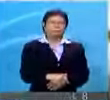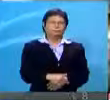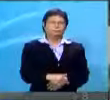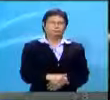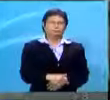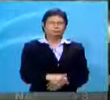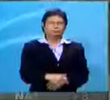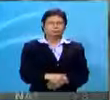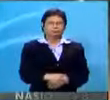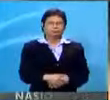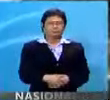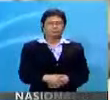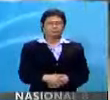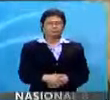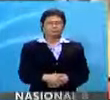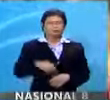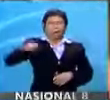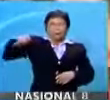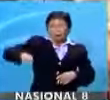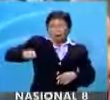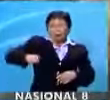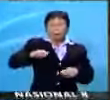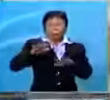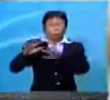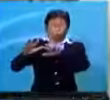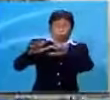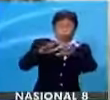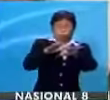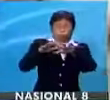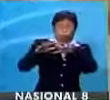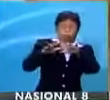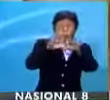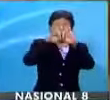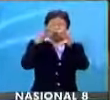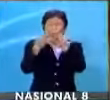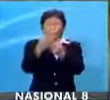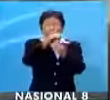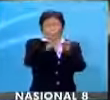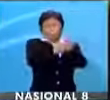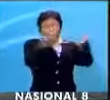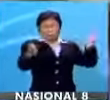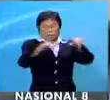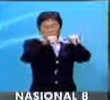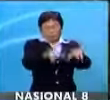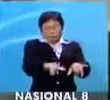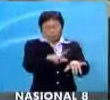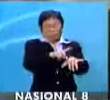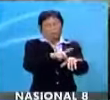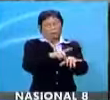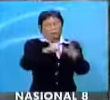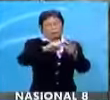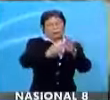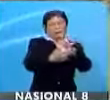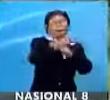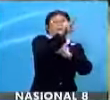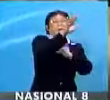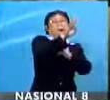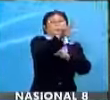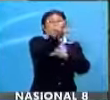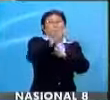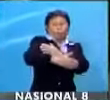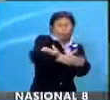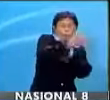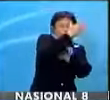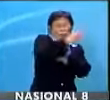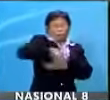r000 Dalam pada itu Mahkamah dipenuhi anggota keluarga tertuduh dan media yang berada di Galeri awam sejak pukul 830 pagi